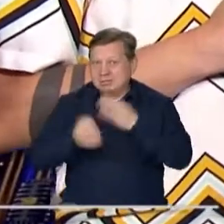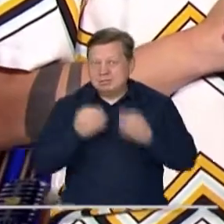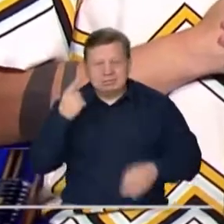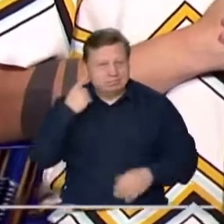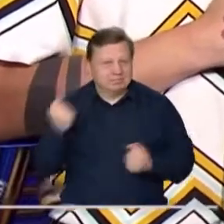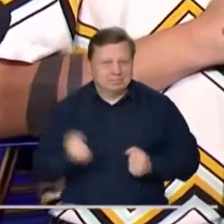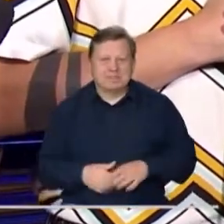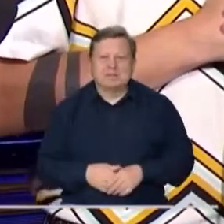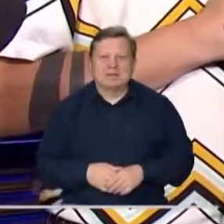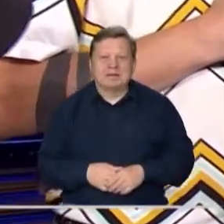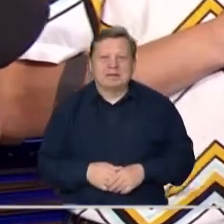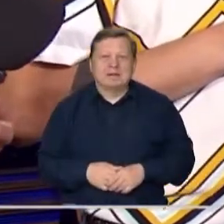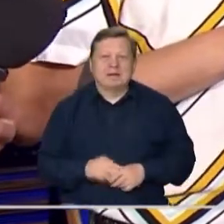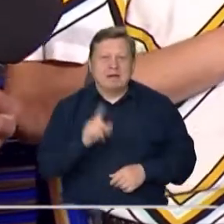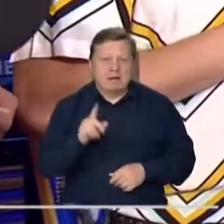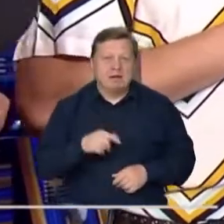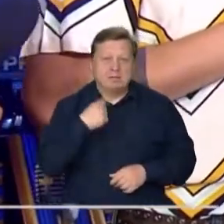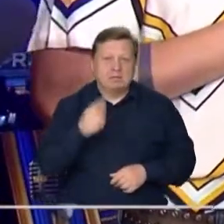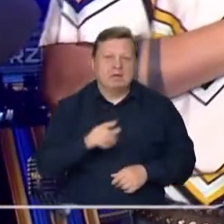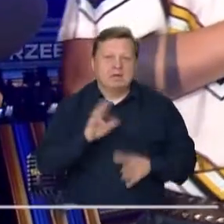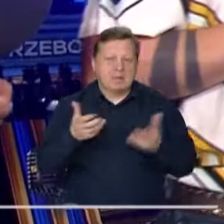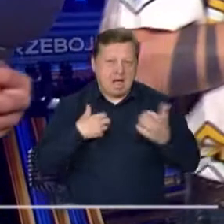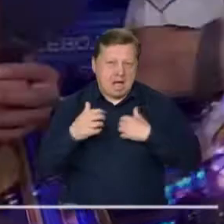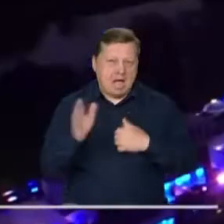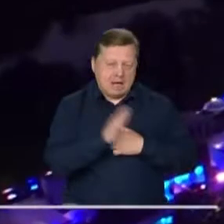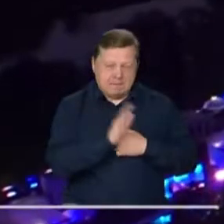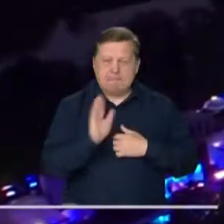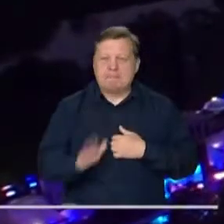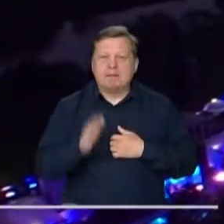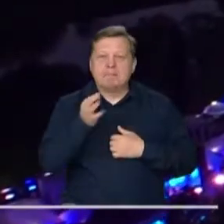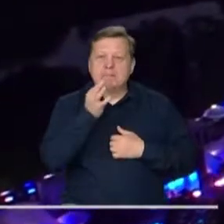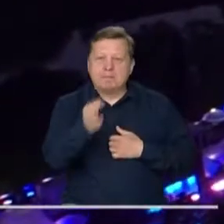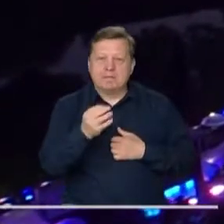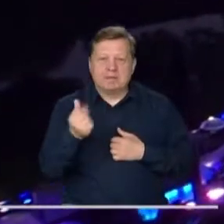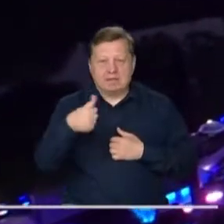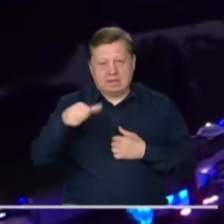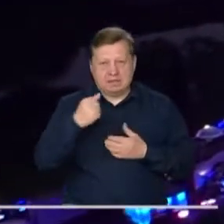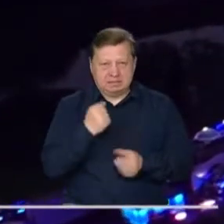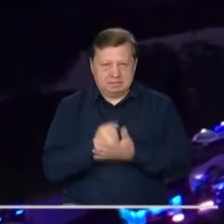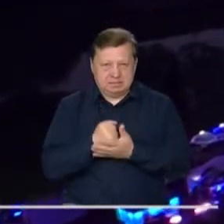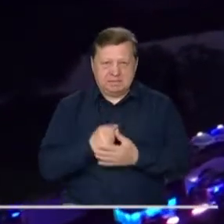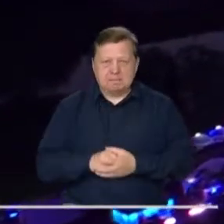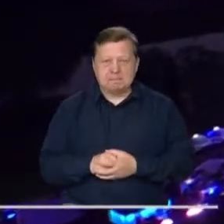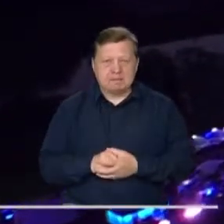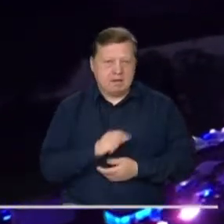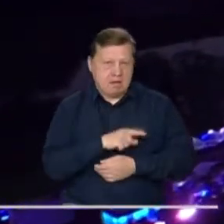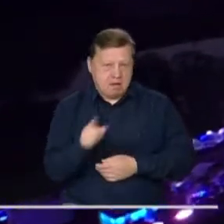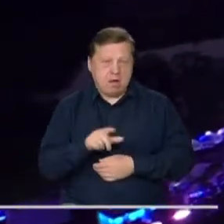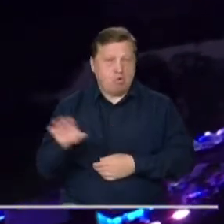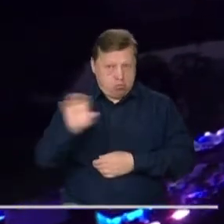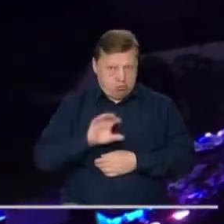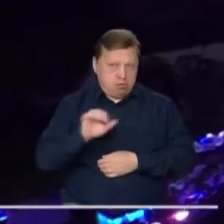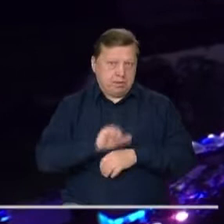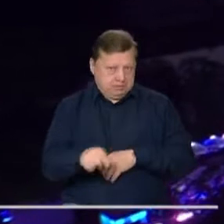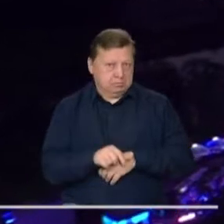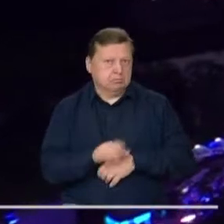usłyszałam. Poza oczywiście wszystkimi walorami artystycznymi, ale chciałam zapytać jeszcze o jedną kwestię. Czy Wy czasami jesteście widzami? Czy macie na przykład